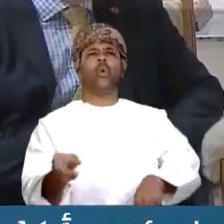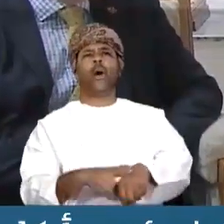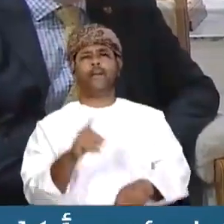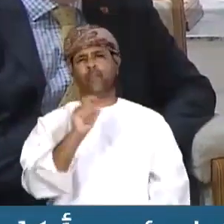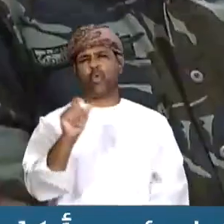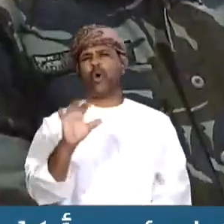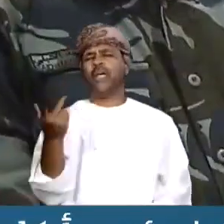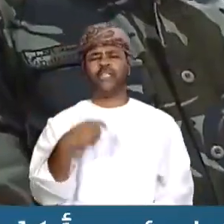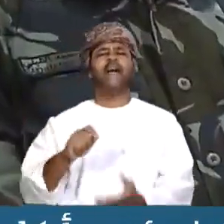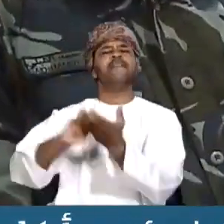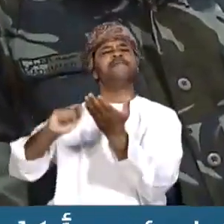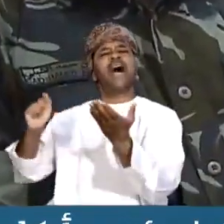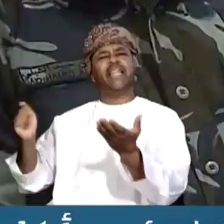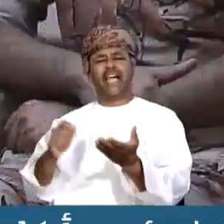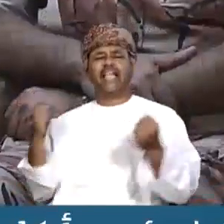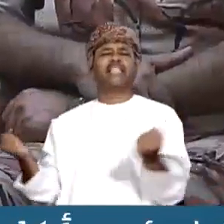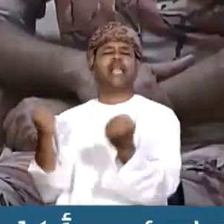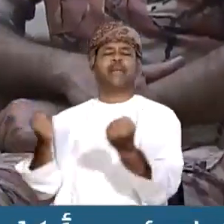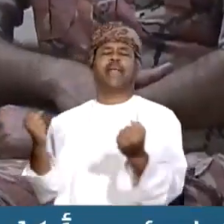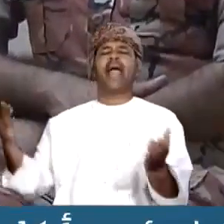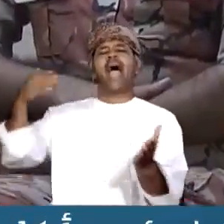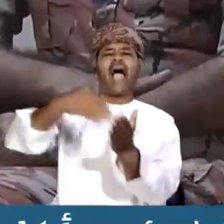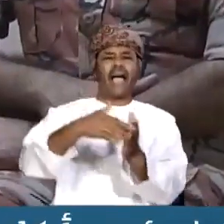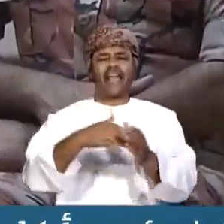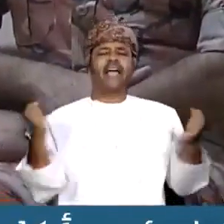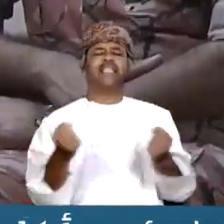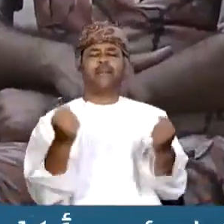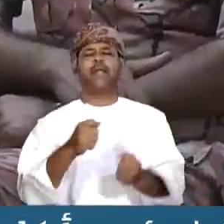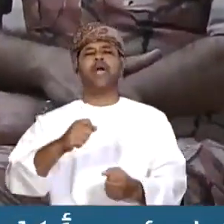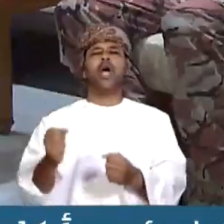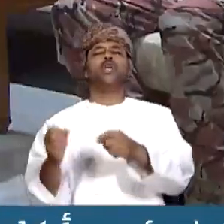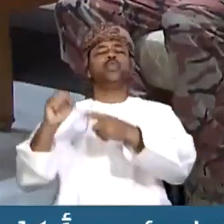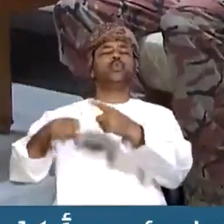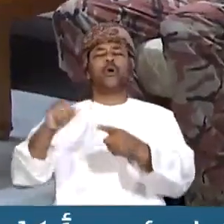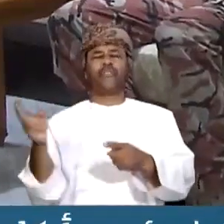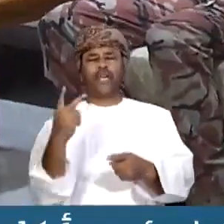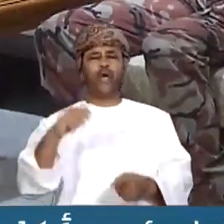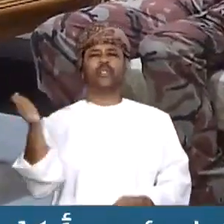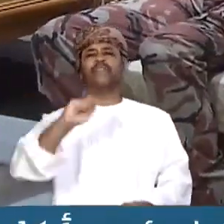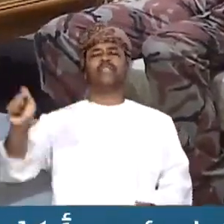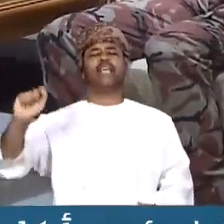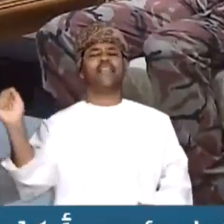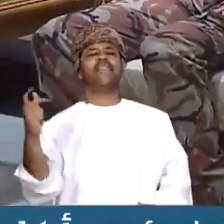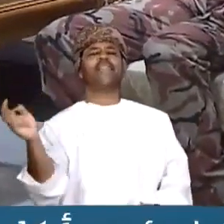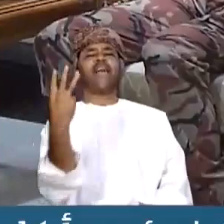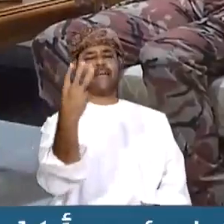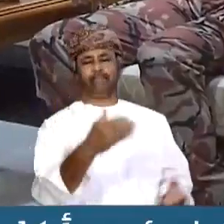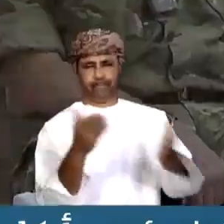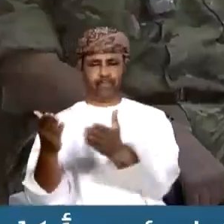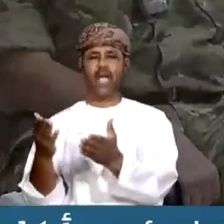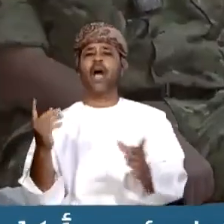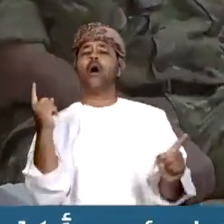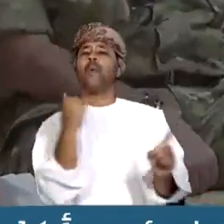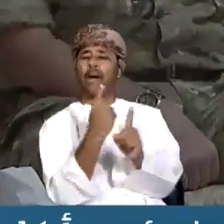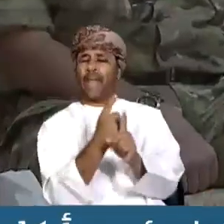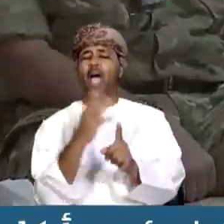سيما فعاليات البيان العملي الختامي لتمريني الشموخ 2 والسيف السريع 3. حضر المقابلة عدد